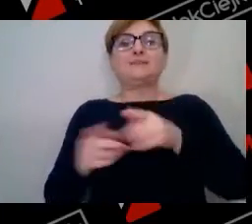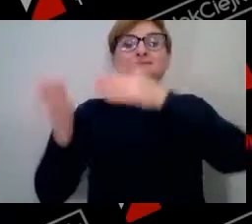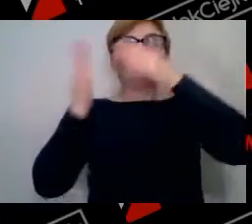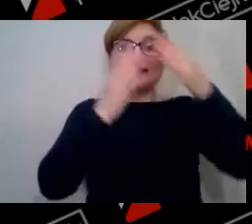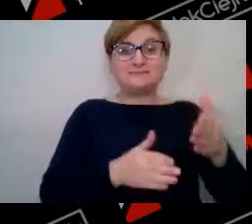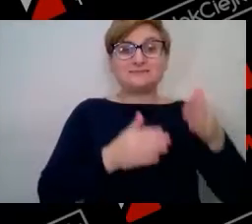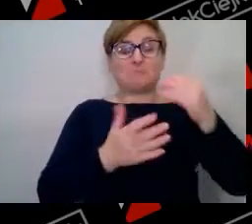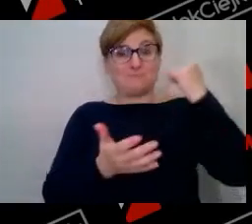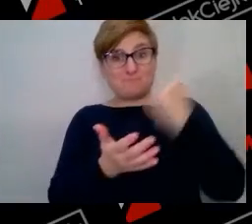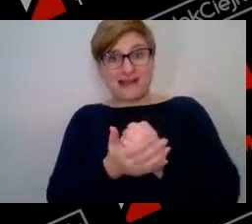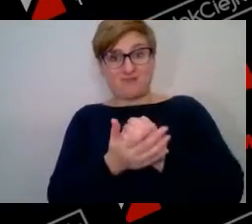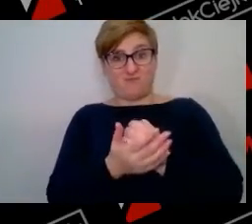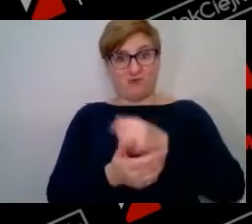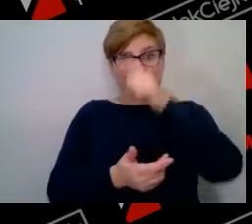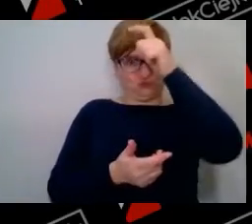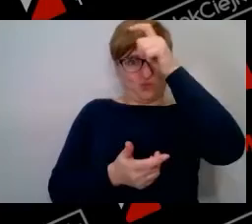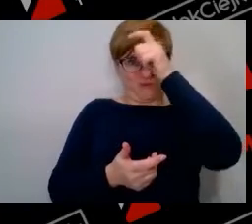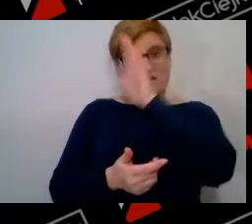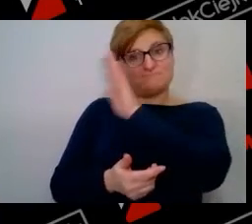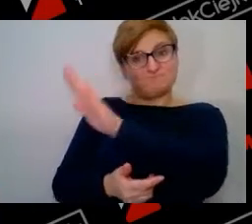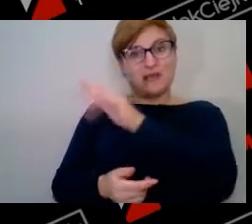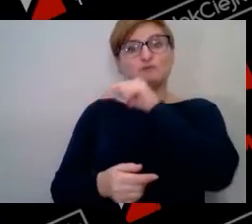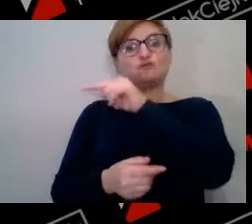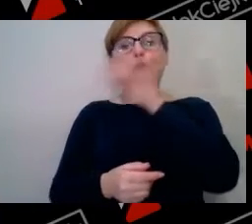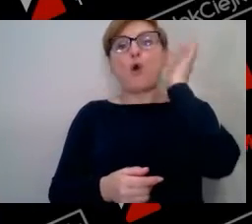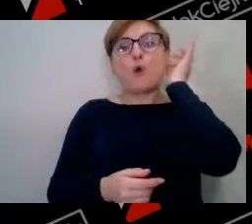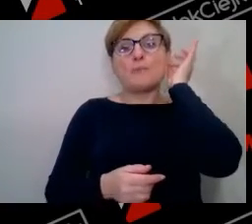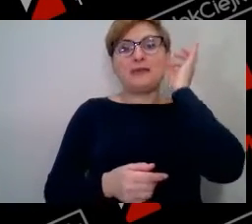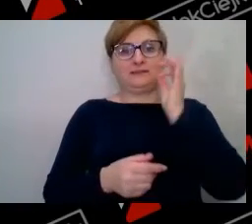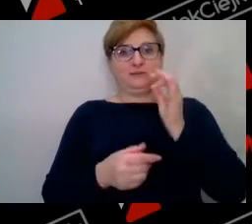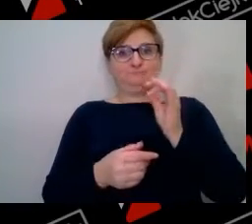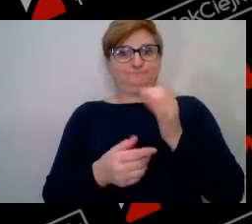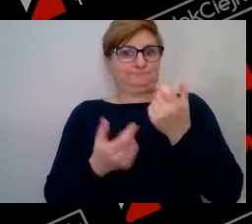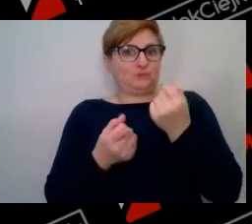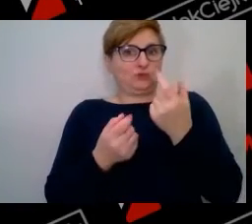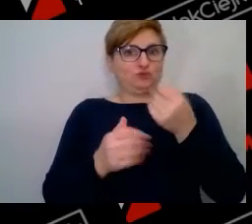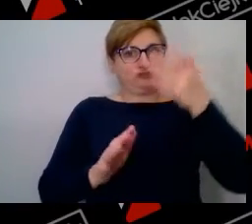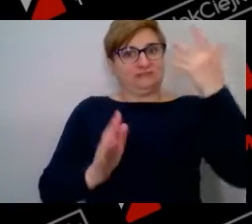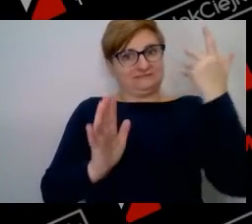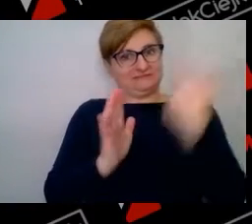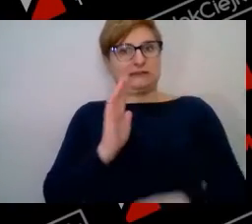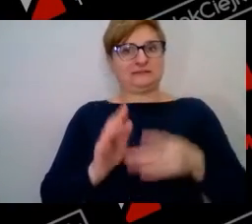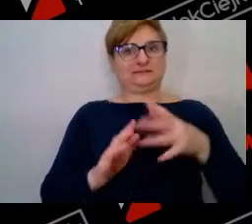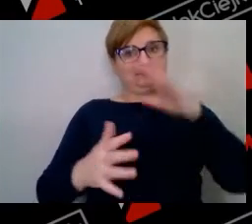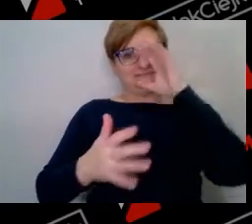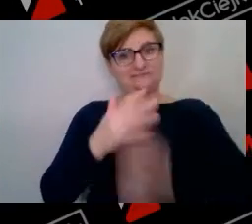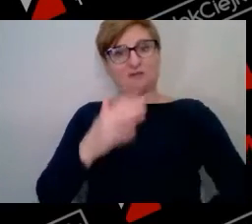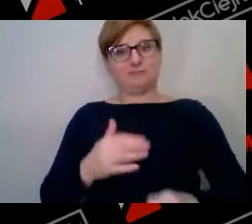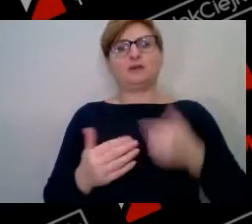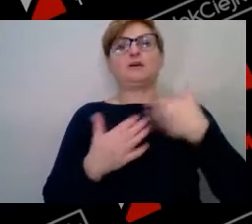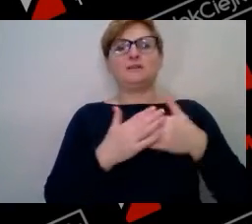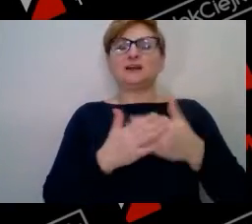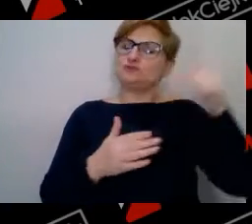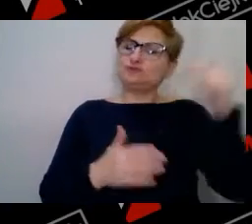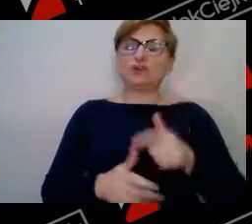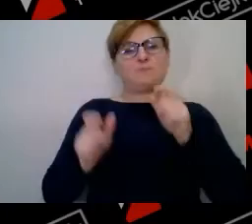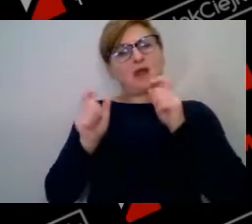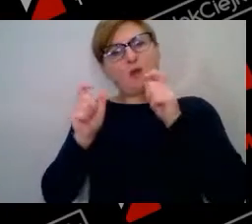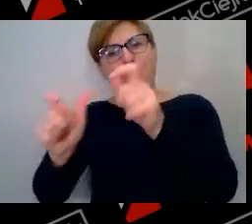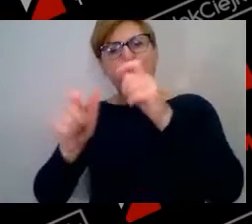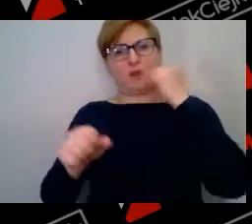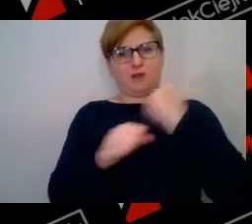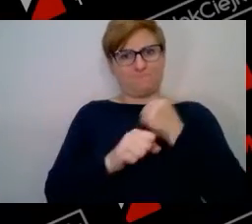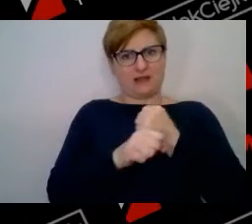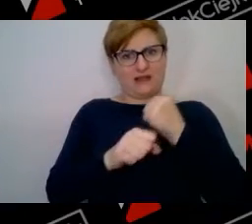To jest kolejne prawo człowieka, którego kobiety zostały pozbawione. Dlatego konieczne jest uspołecznienie kontroli pracy oraz wzmocnienie